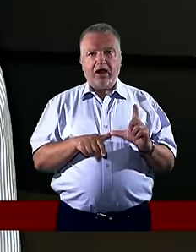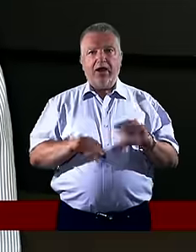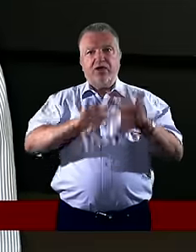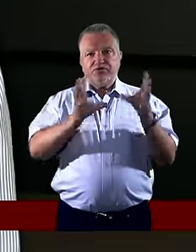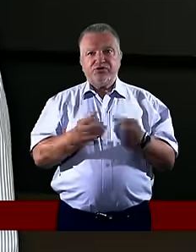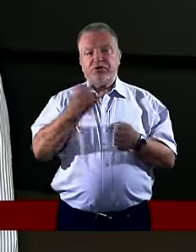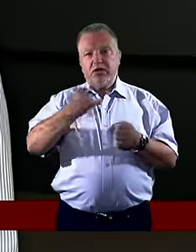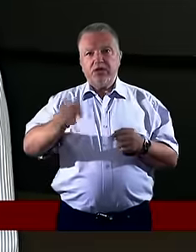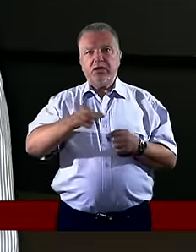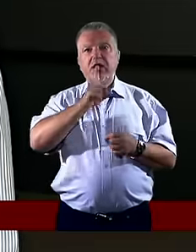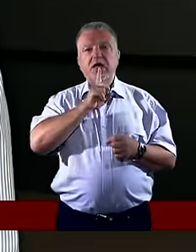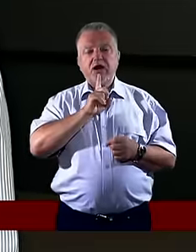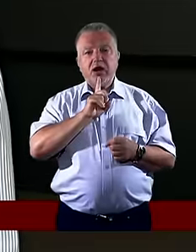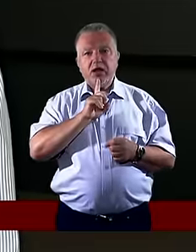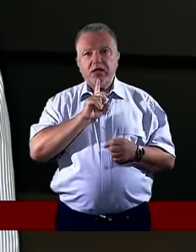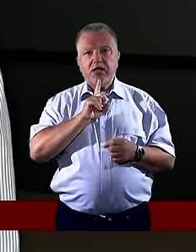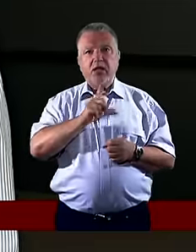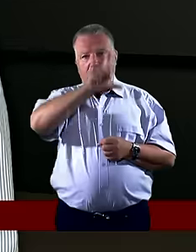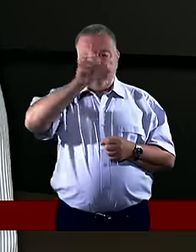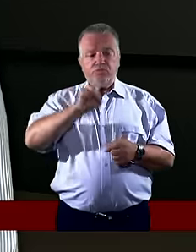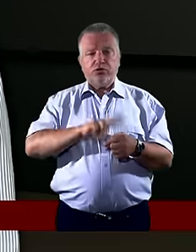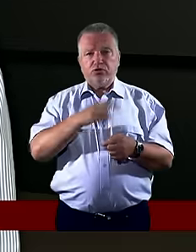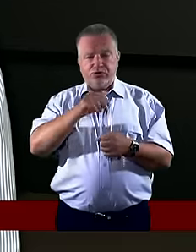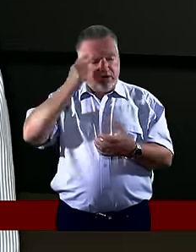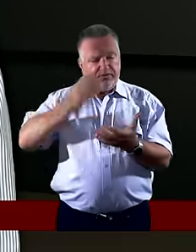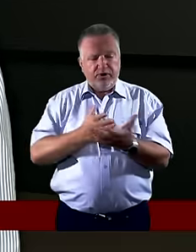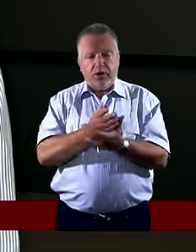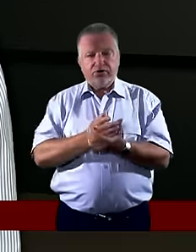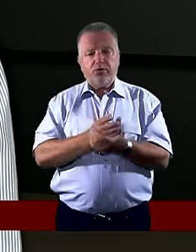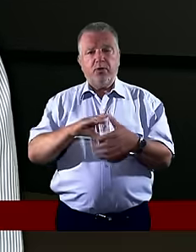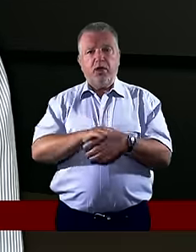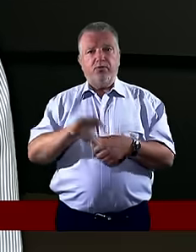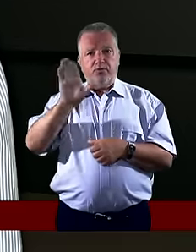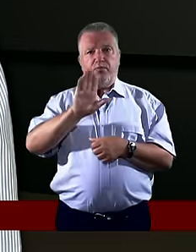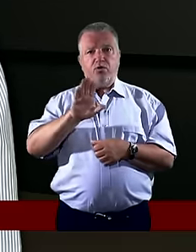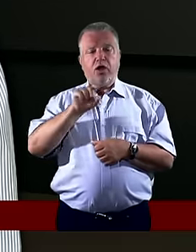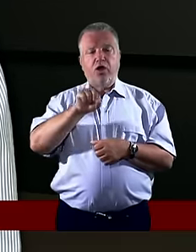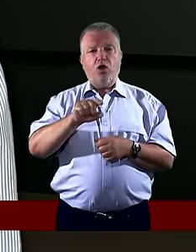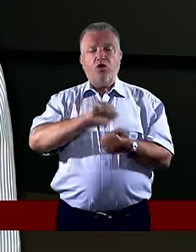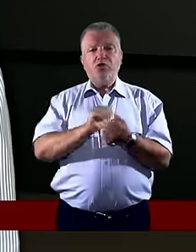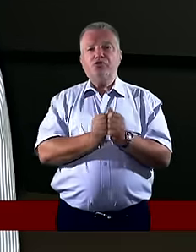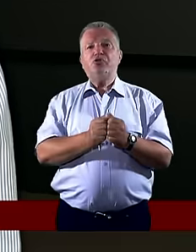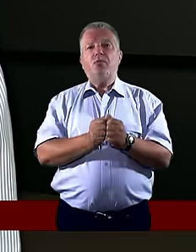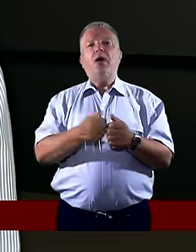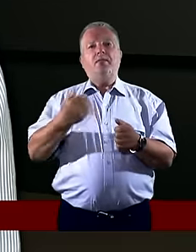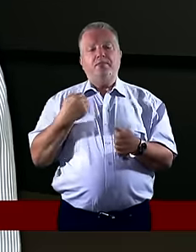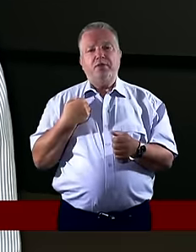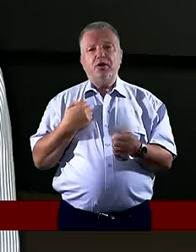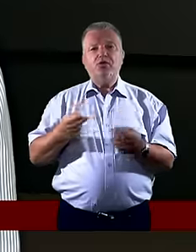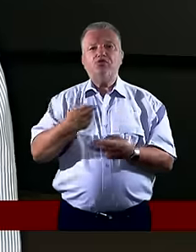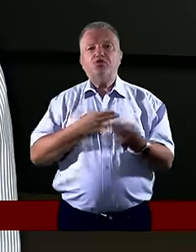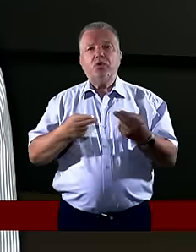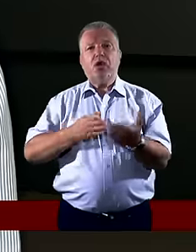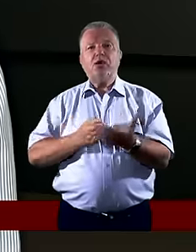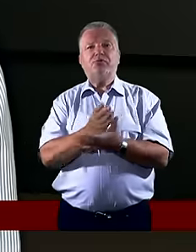ewangelizacji, ale wszystkie inne religie, ludzie, którzy nie wierzą w Pana Boga, nawet jeżeli nie zdają sobie z tego sprawy, oni też są szukani,